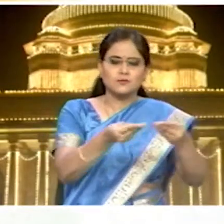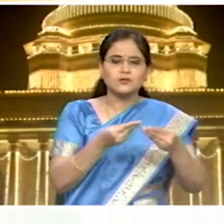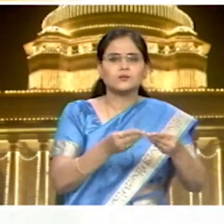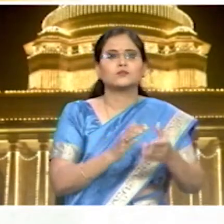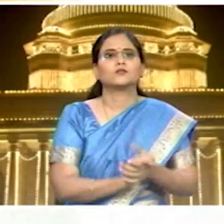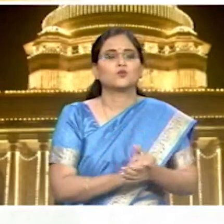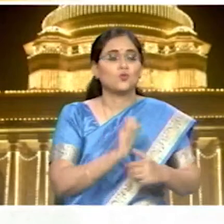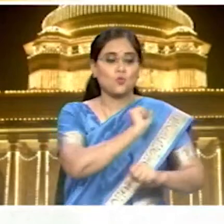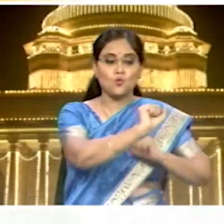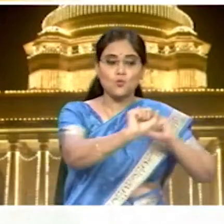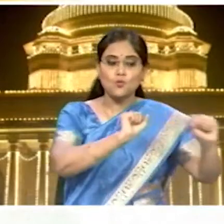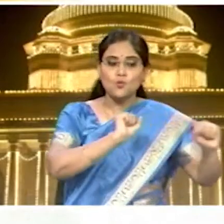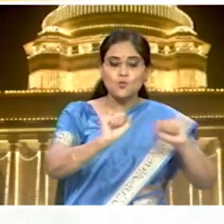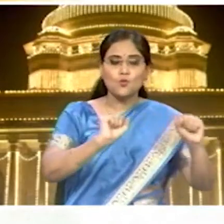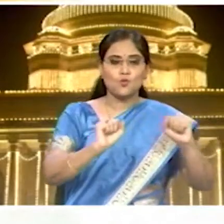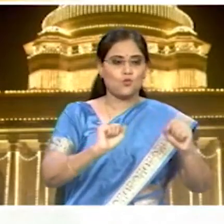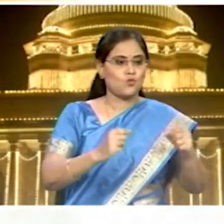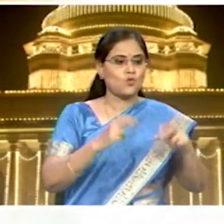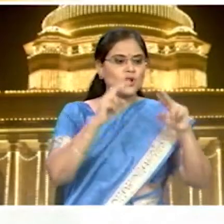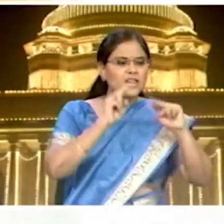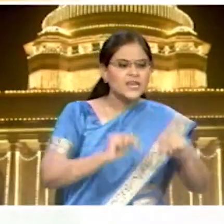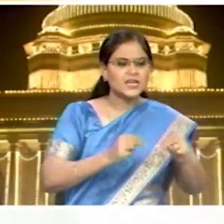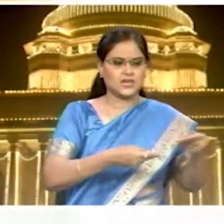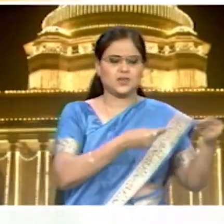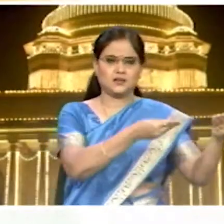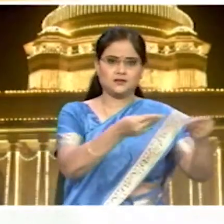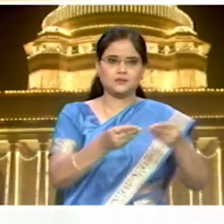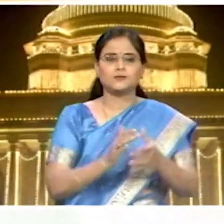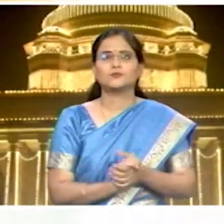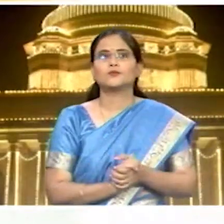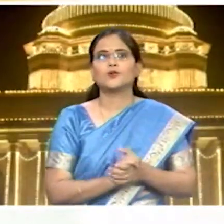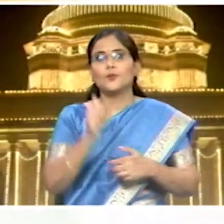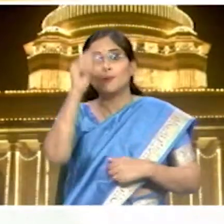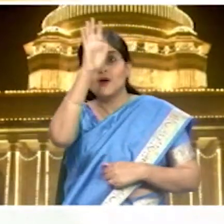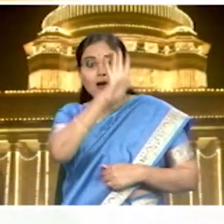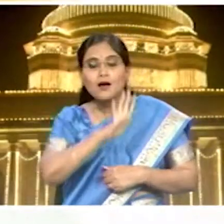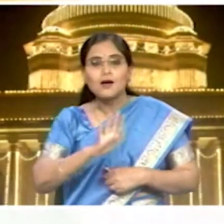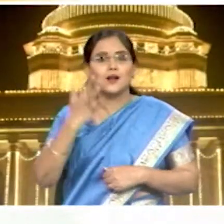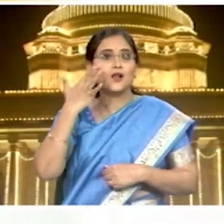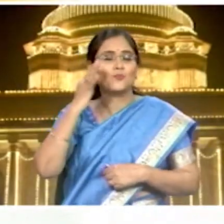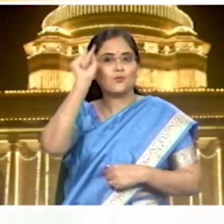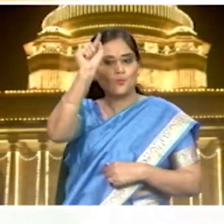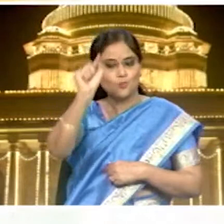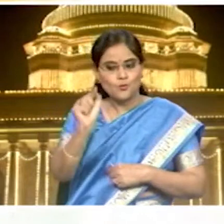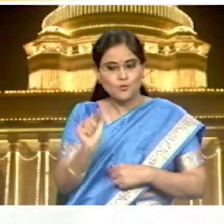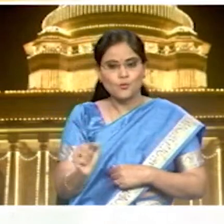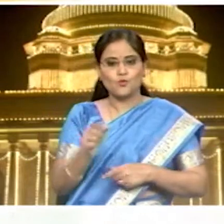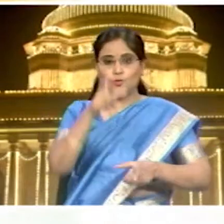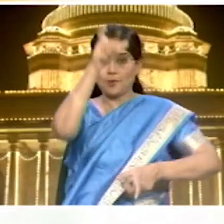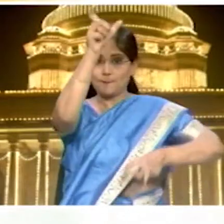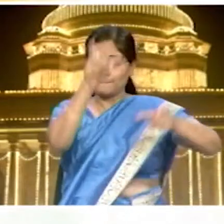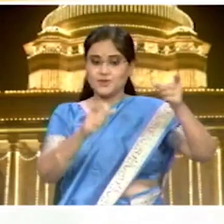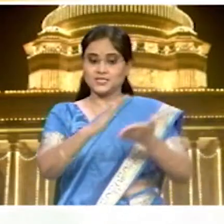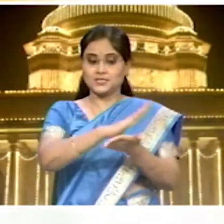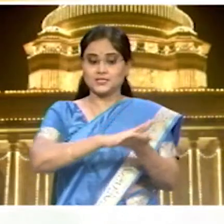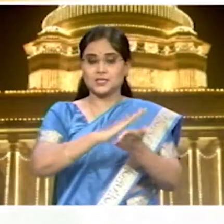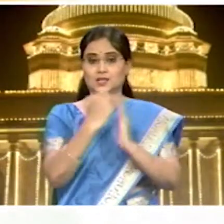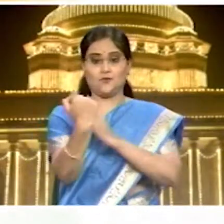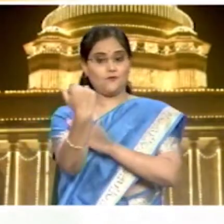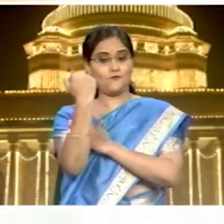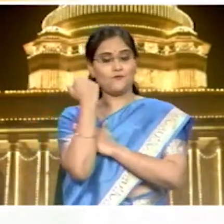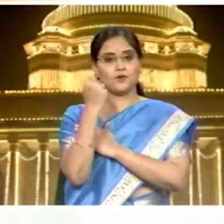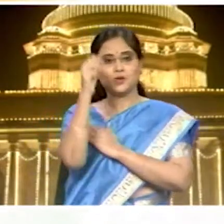के कल्याण हेतु कार्य करना है। हमारे राष्ट्रीय मूल्यों को नागरिकों के मूल कर्तव्यों के रूप में भारत